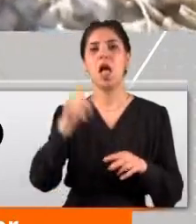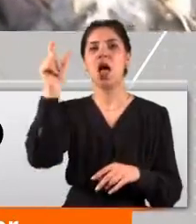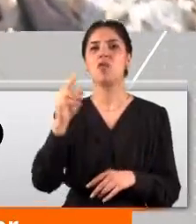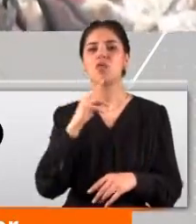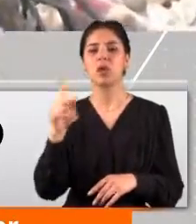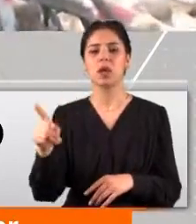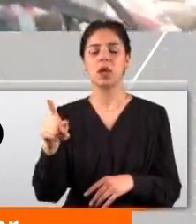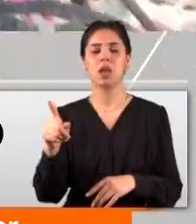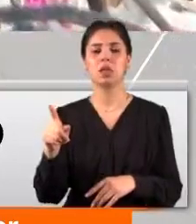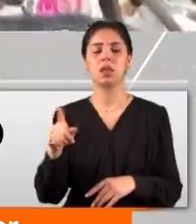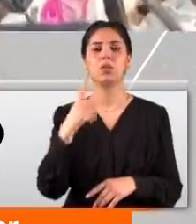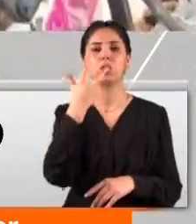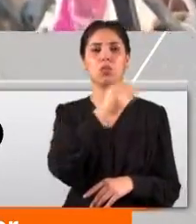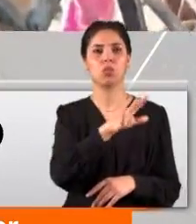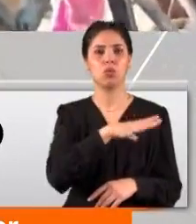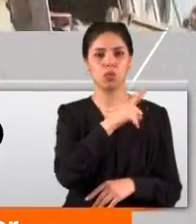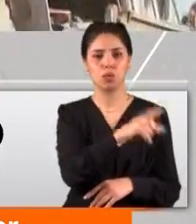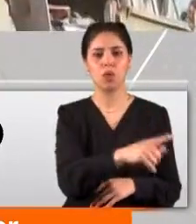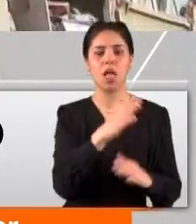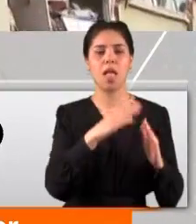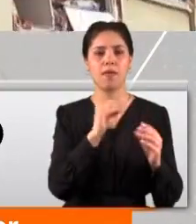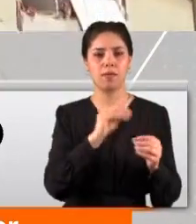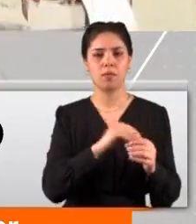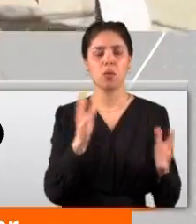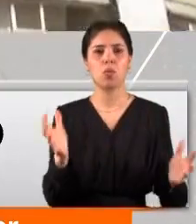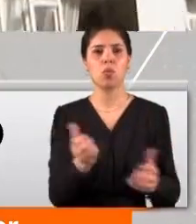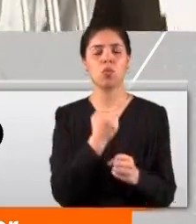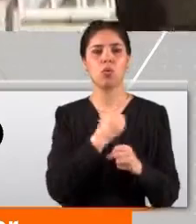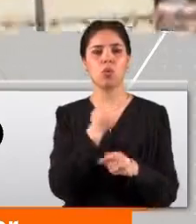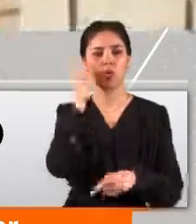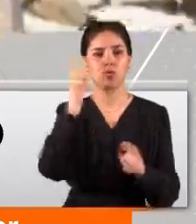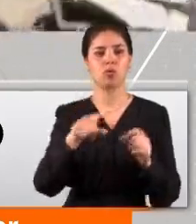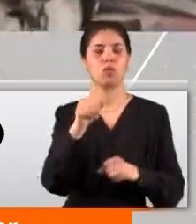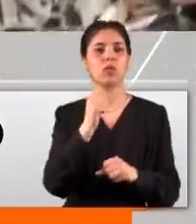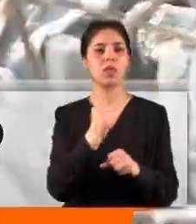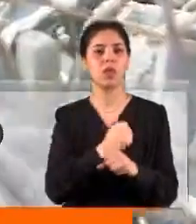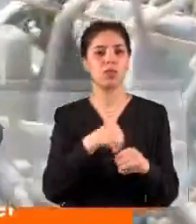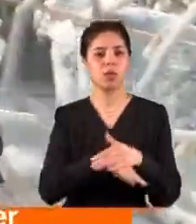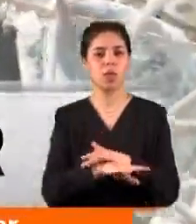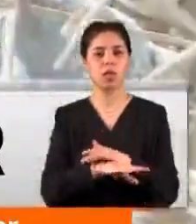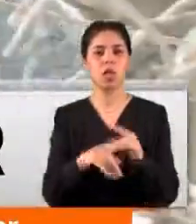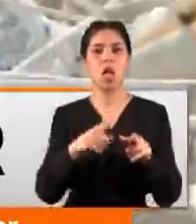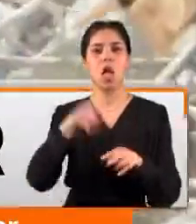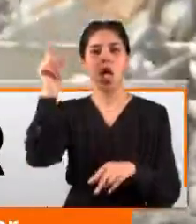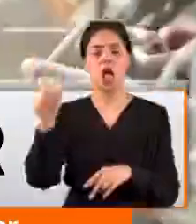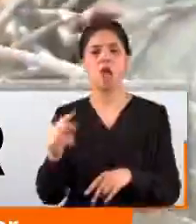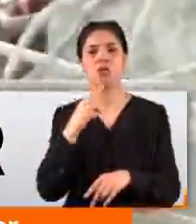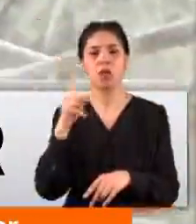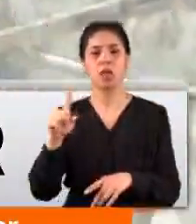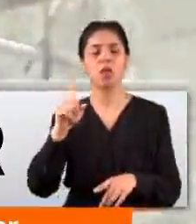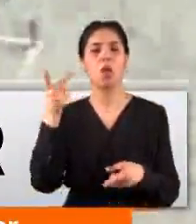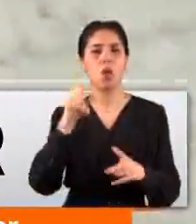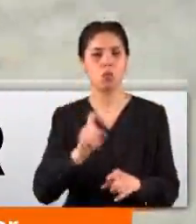Cansoy'un eltisi ve 3 çocuğu vardı o evde. Kurtarma görevlileri enkazda Ayşe Cansoy'un cansız bedenini buldu.